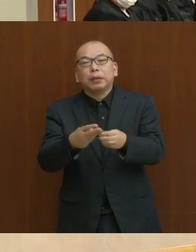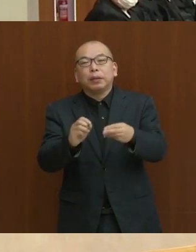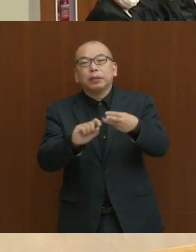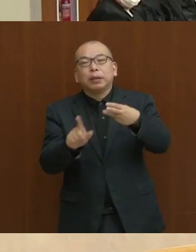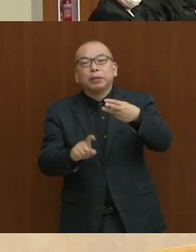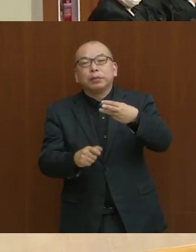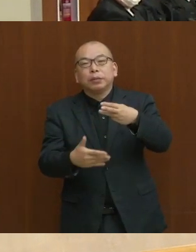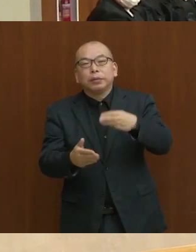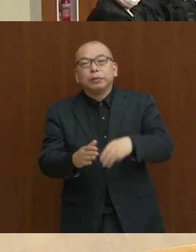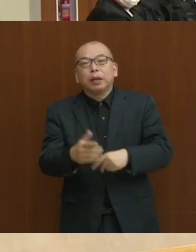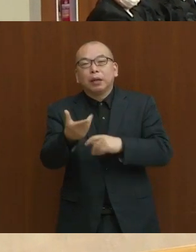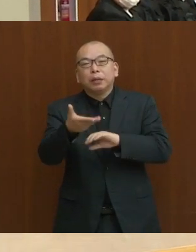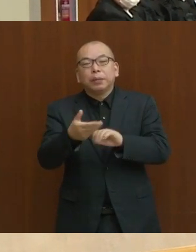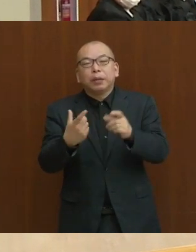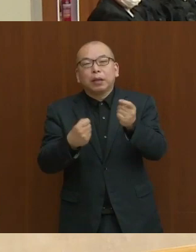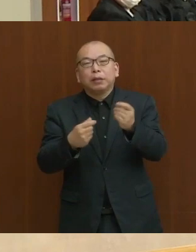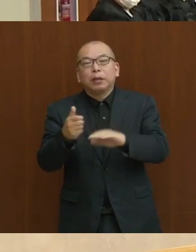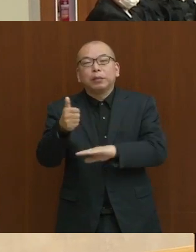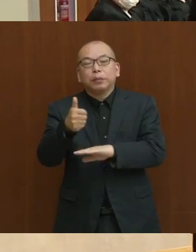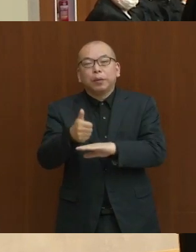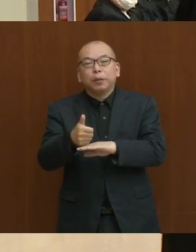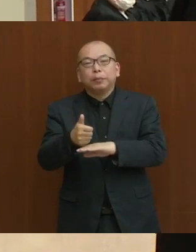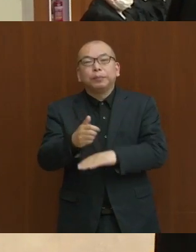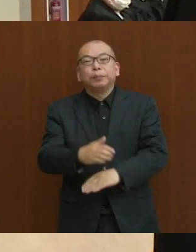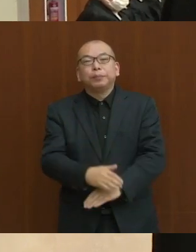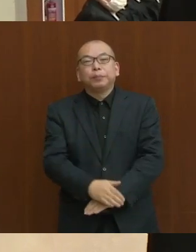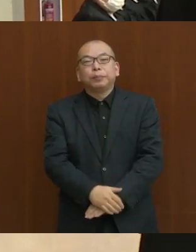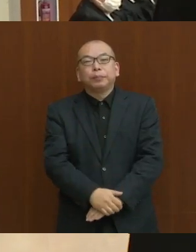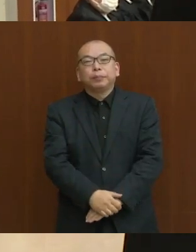3月19日島根大学長服部康直。お